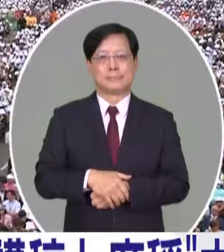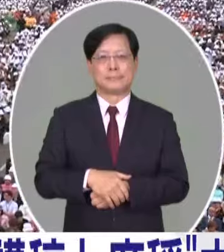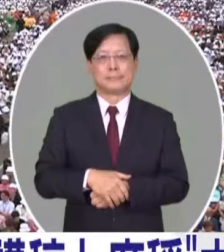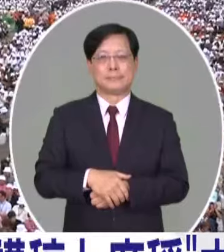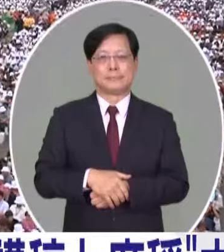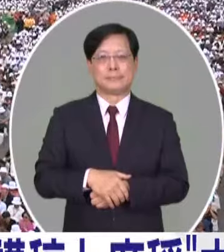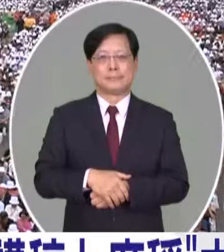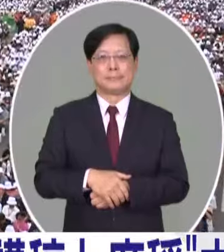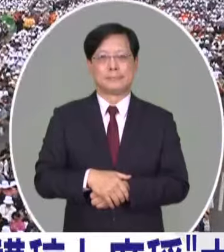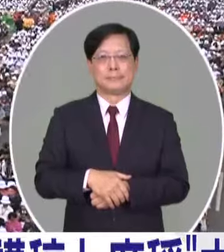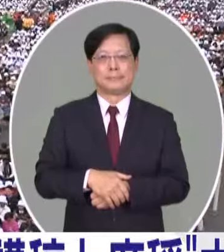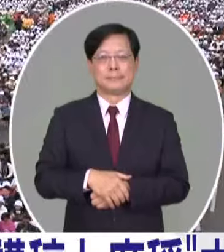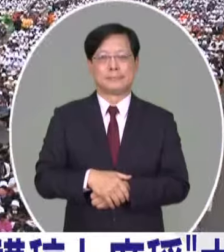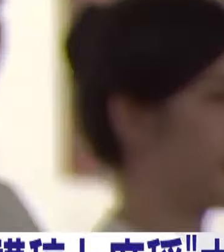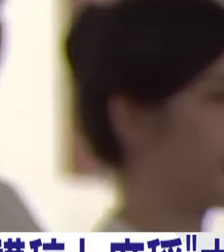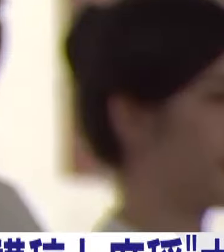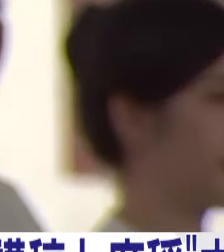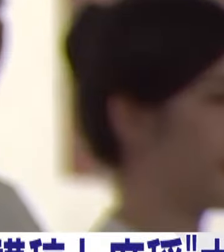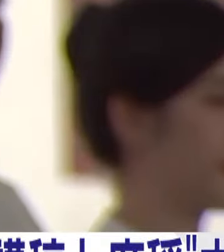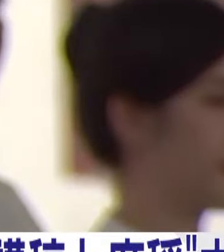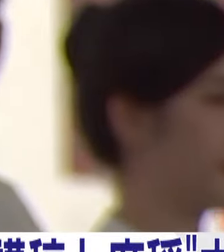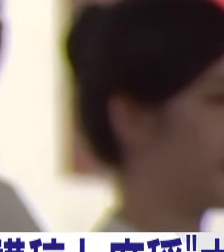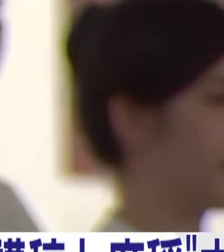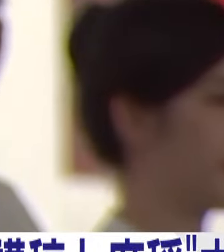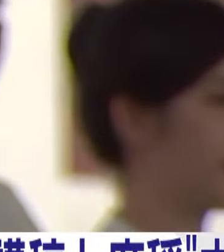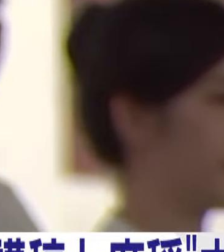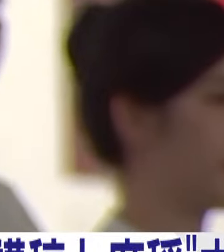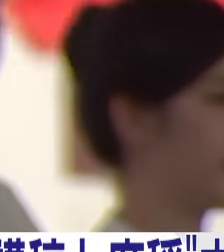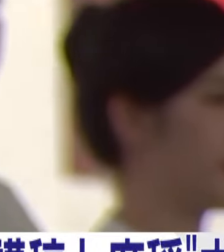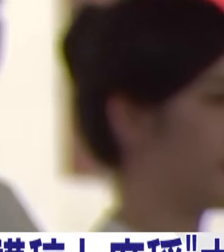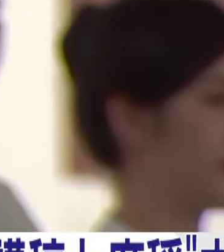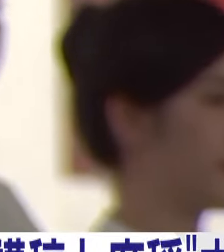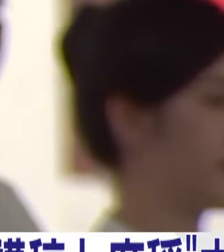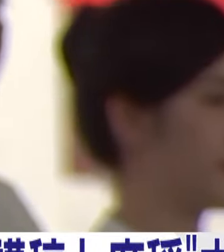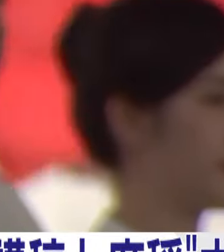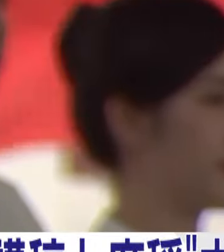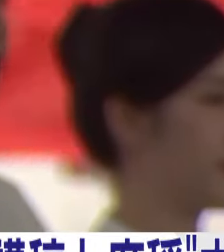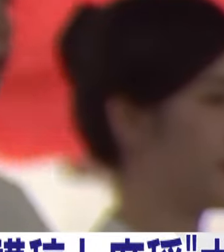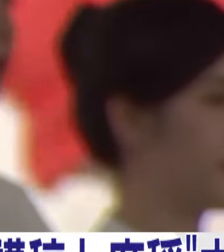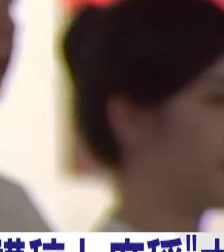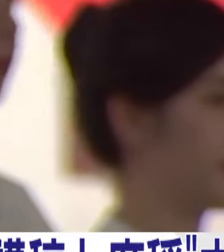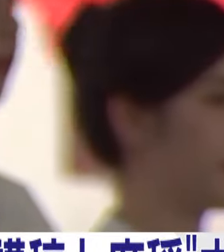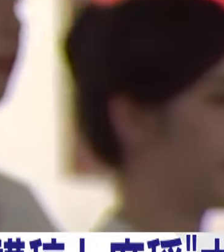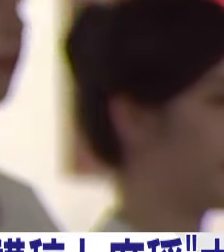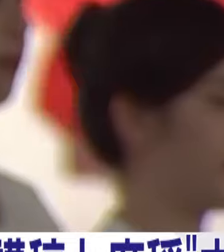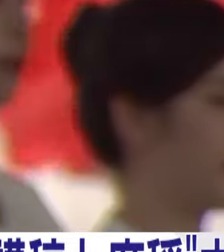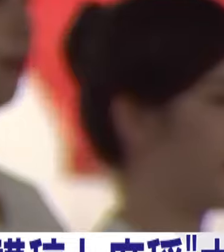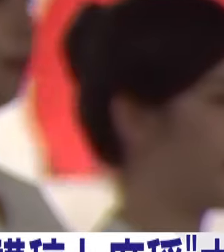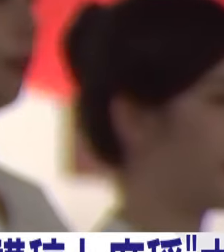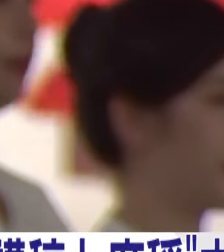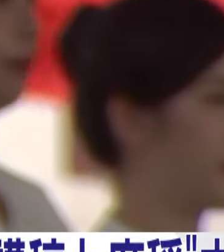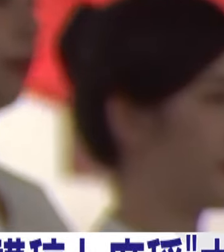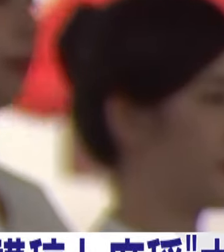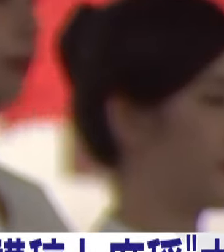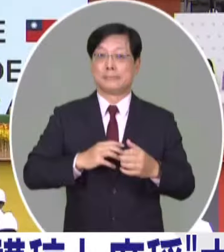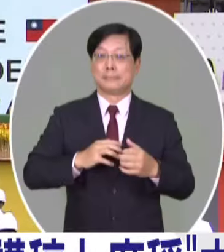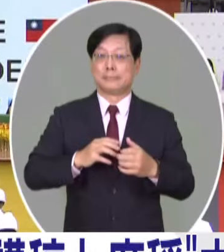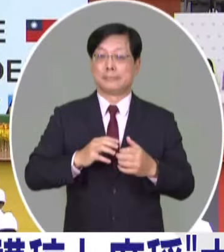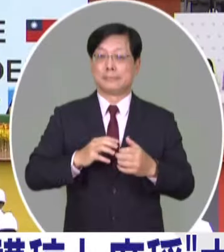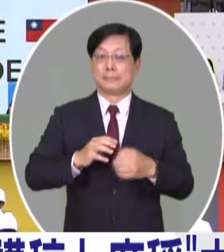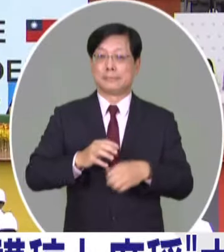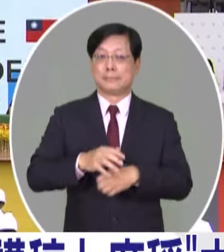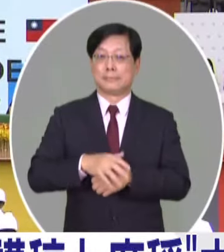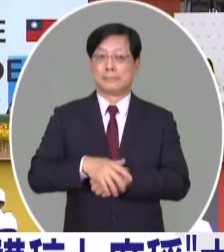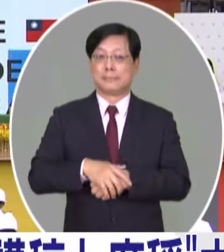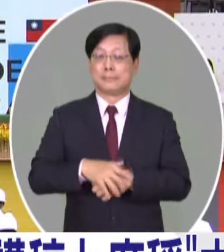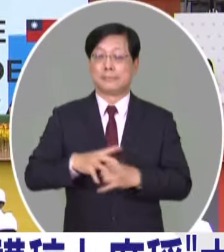民国九次，比2016年蔡总统上任讲稿中提到的次数都还要多。用字遣词凸显台湾主